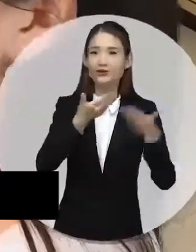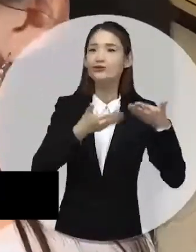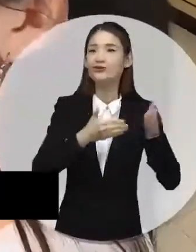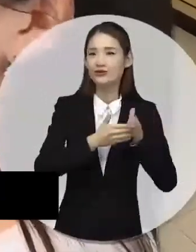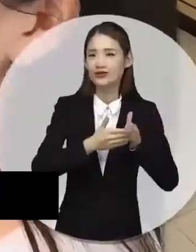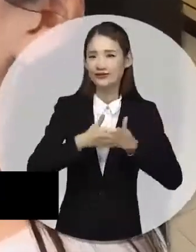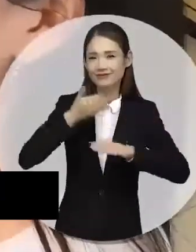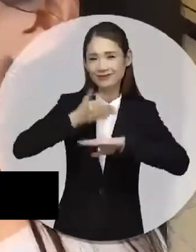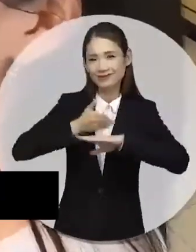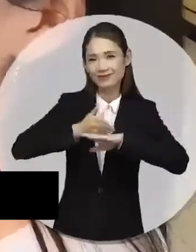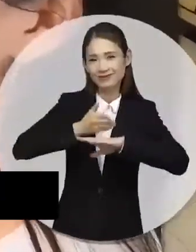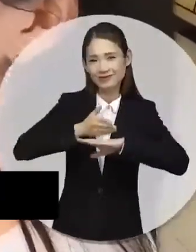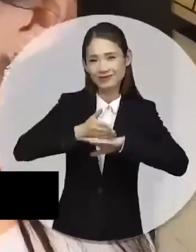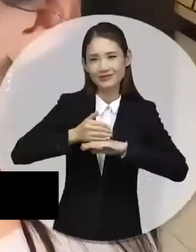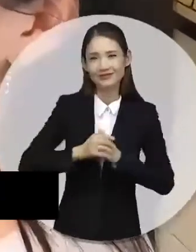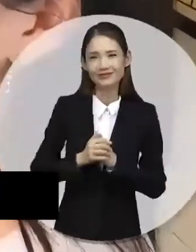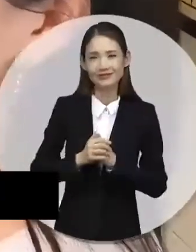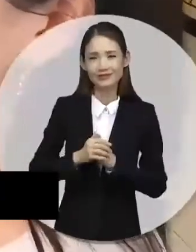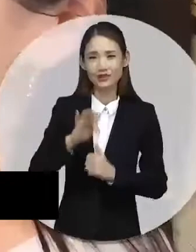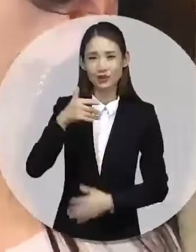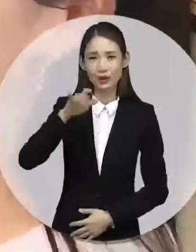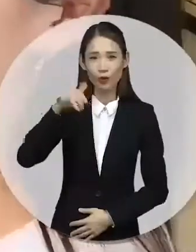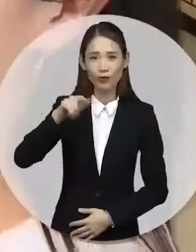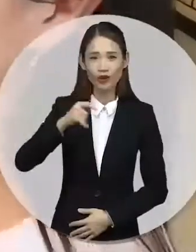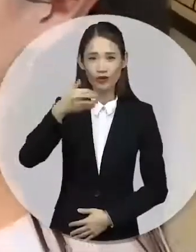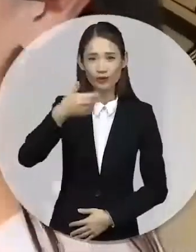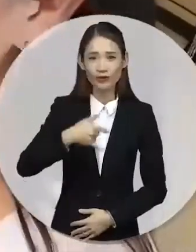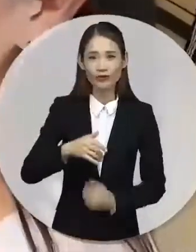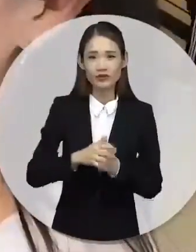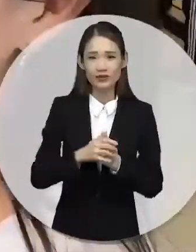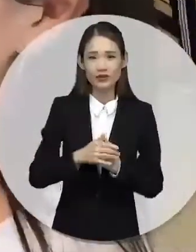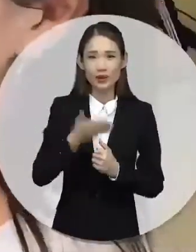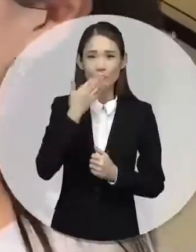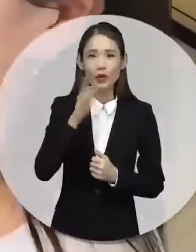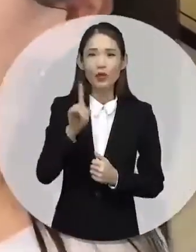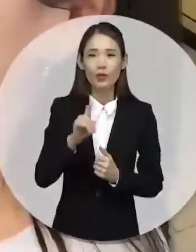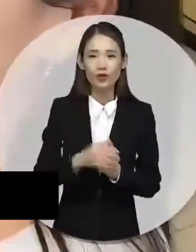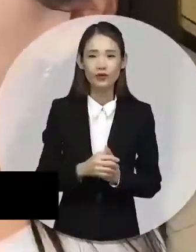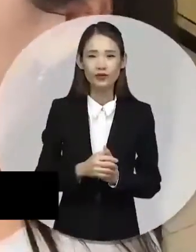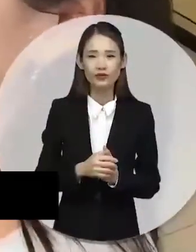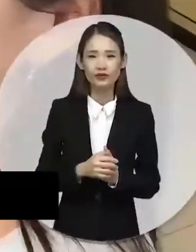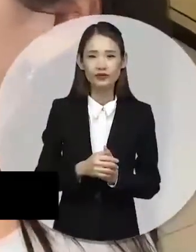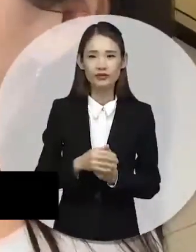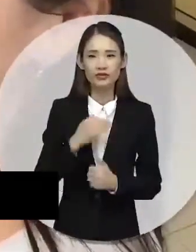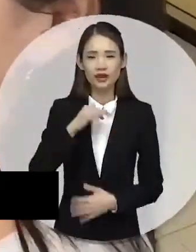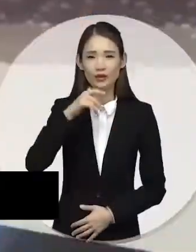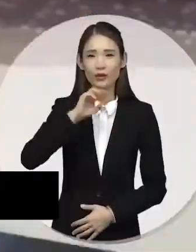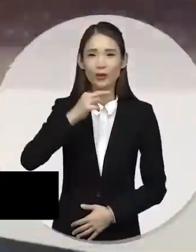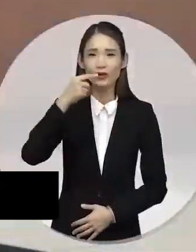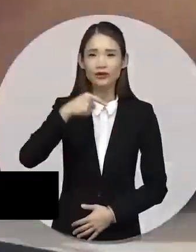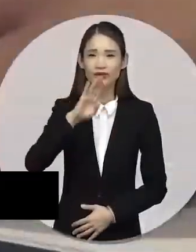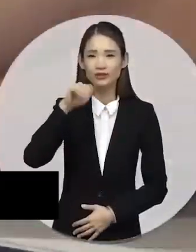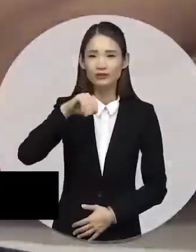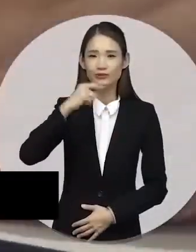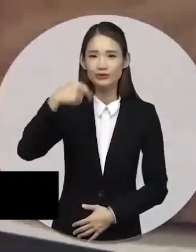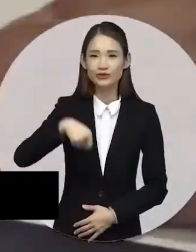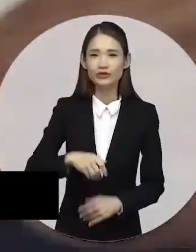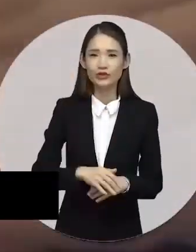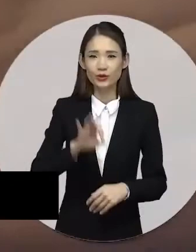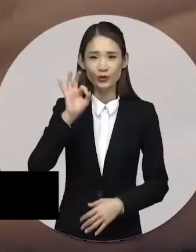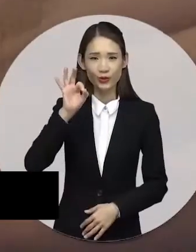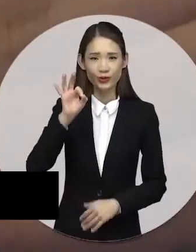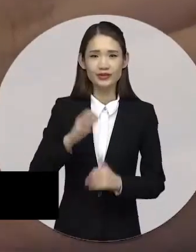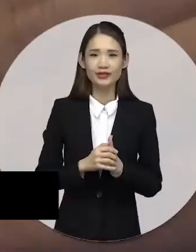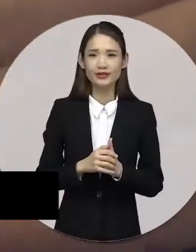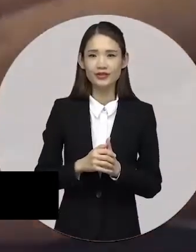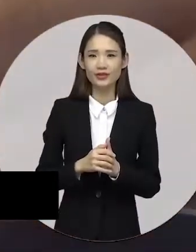주셨다. 감사합니다. 점자 메뉴판. 너 메뉴 뭐 있어? 넌 뭐 먹을 거야? 잠시만. 난 콜드브루. 오케이.